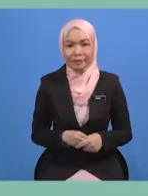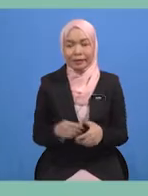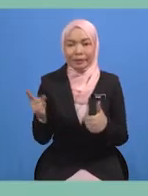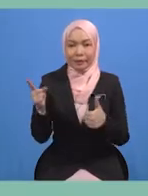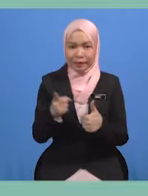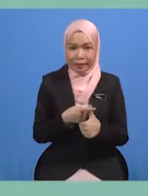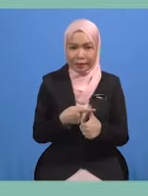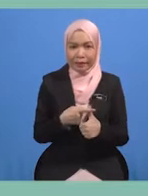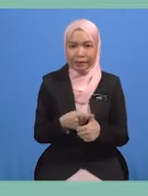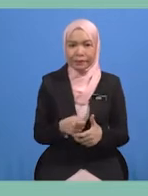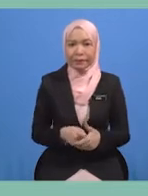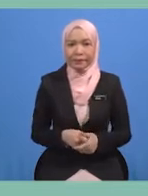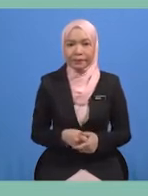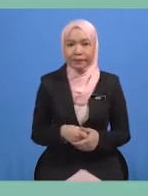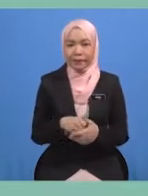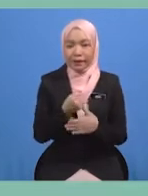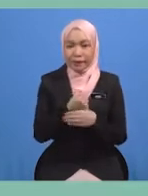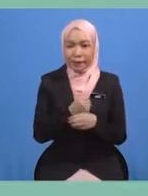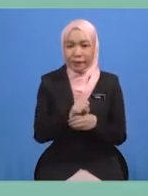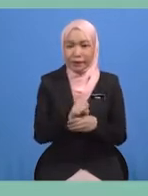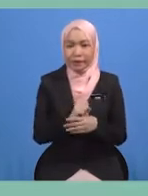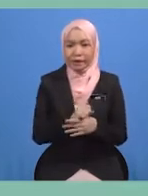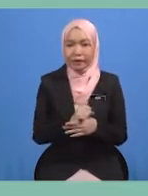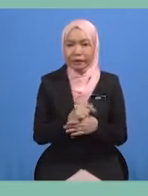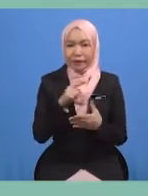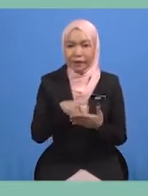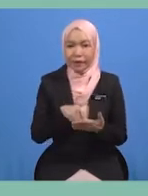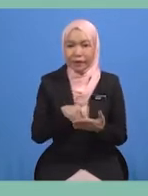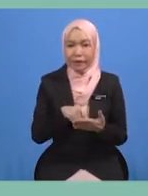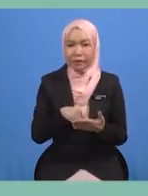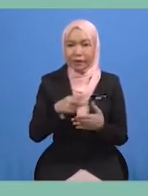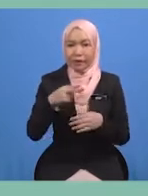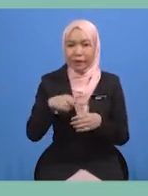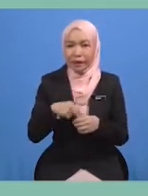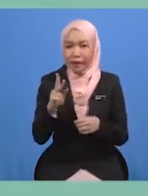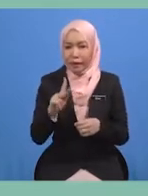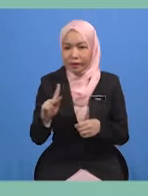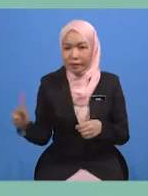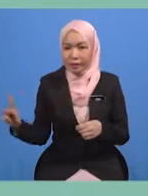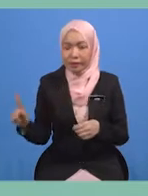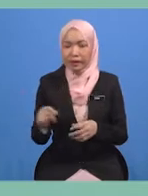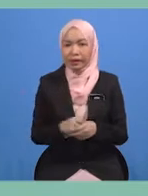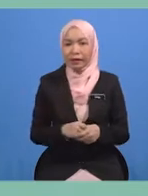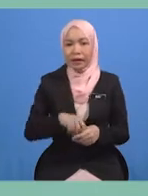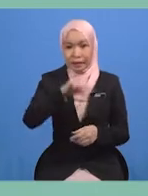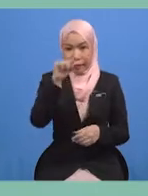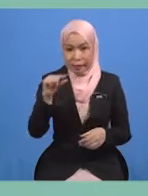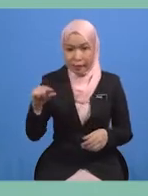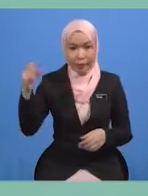Yang pertama, sistem pengayun menghasilkan gelombang radio.